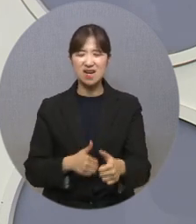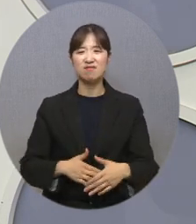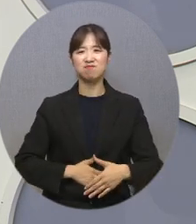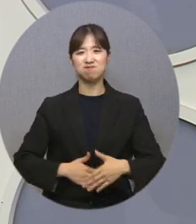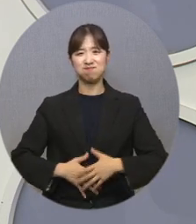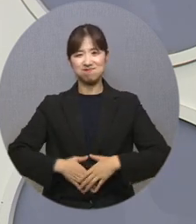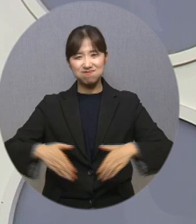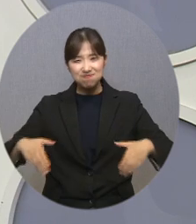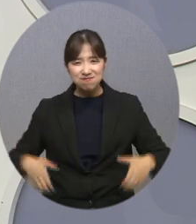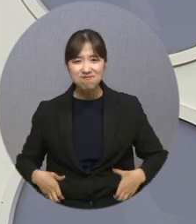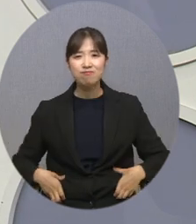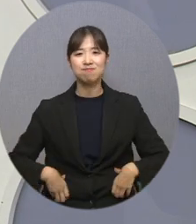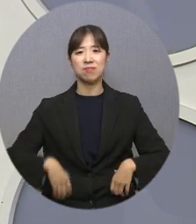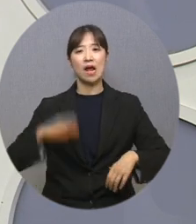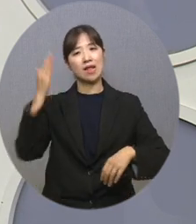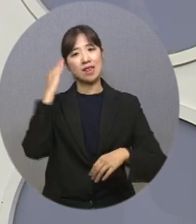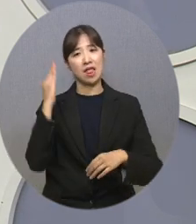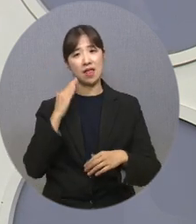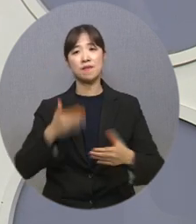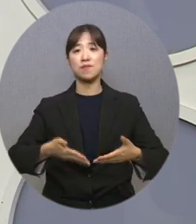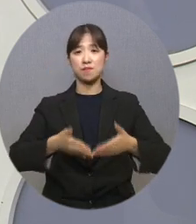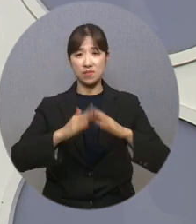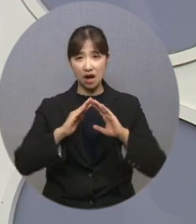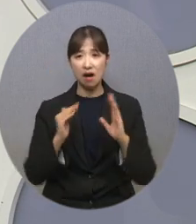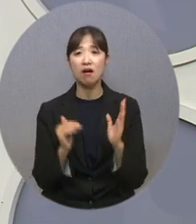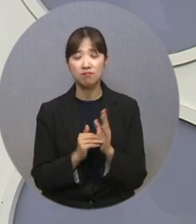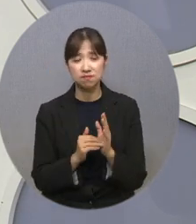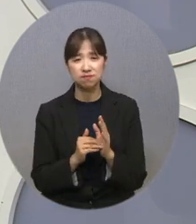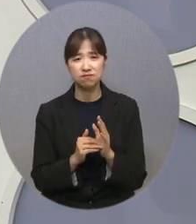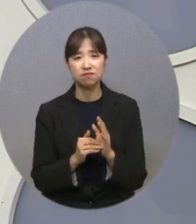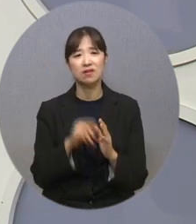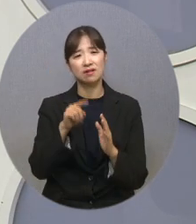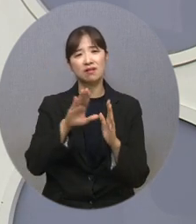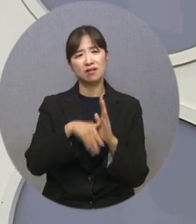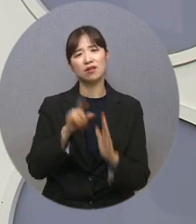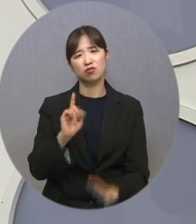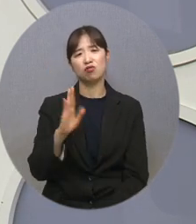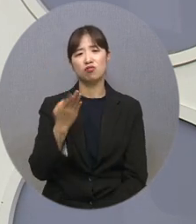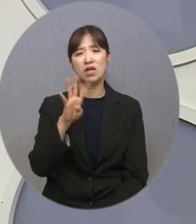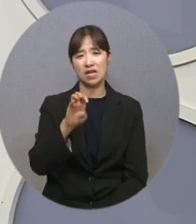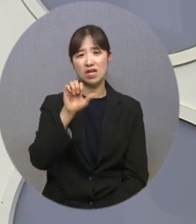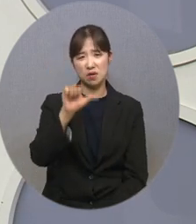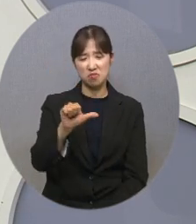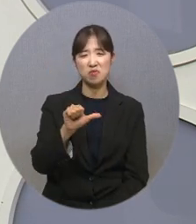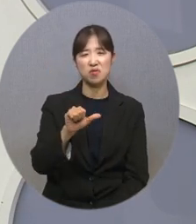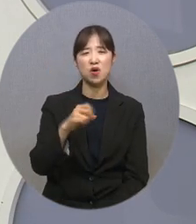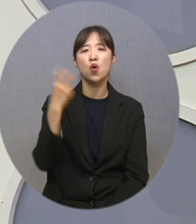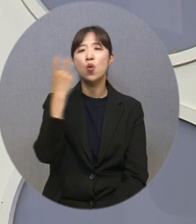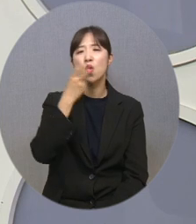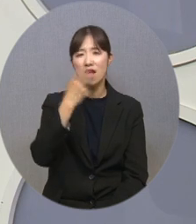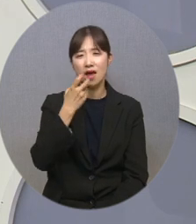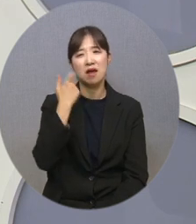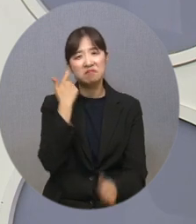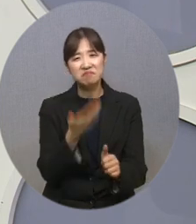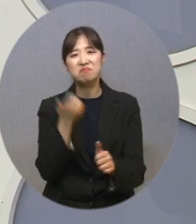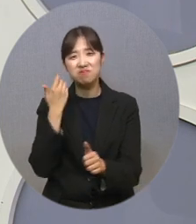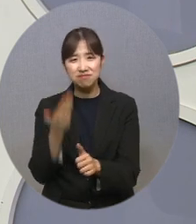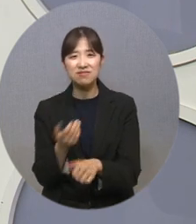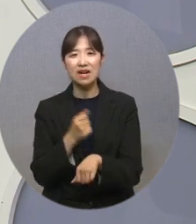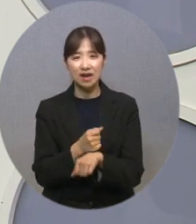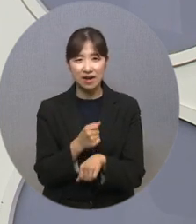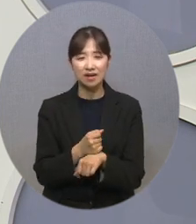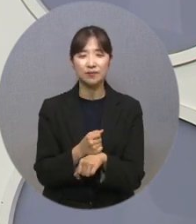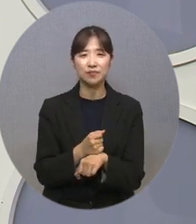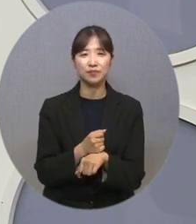과감하게 대한민국을 건국을 했지 않습니까? 그때 1945년 때 여론조사를